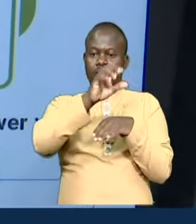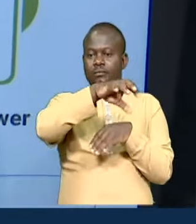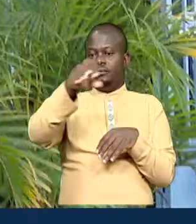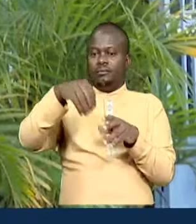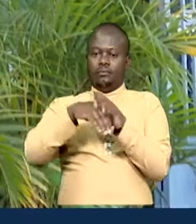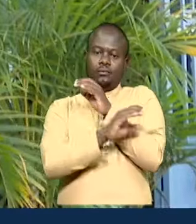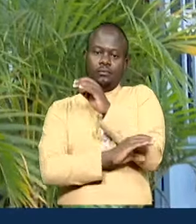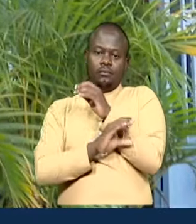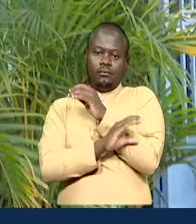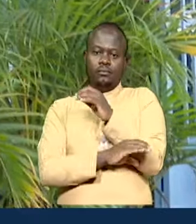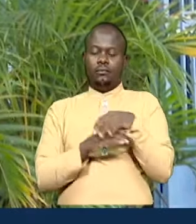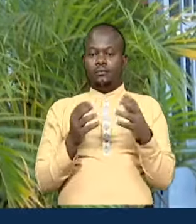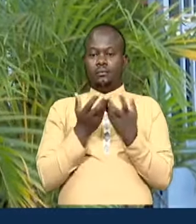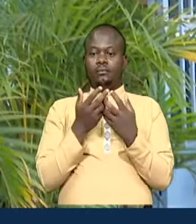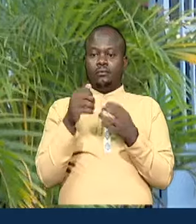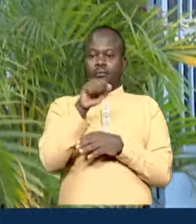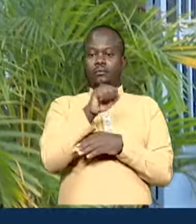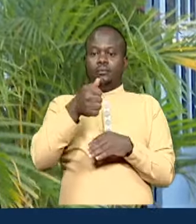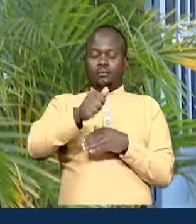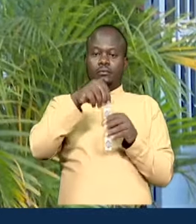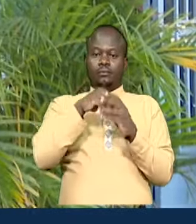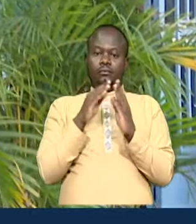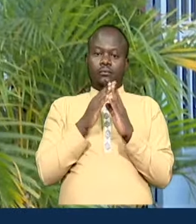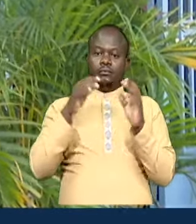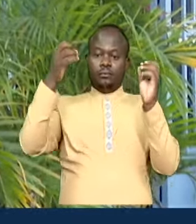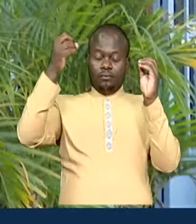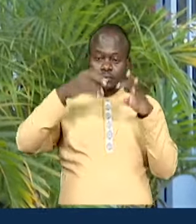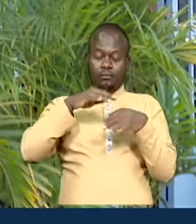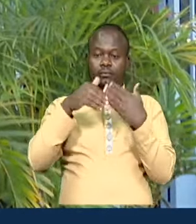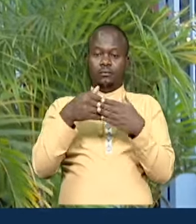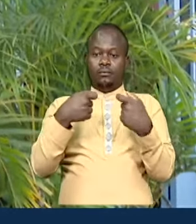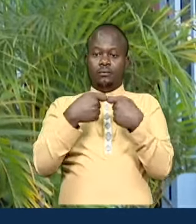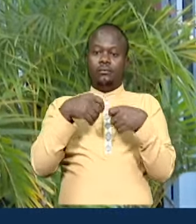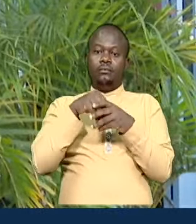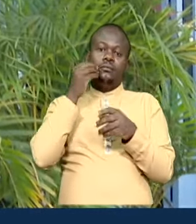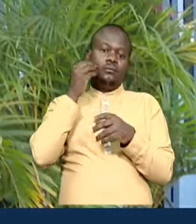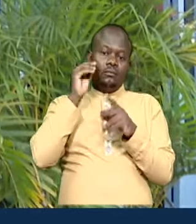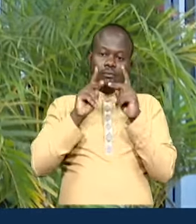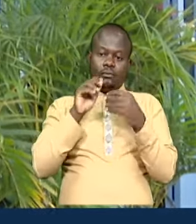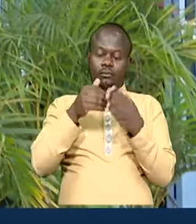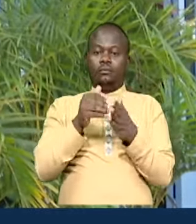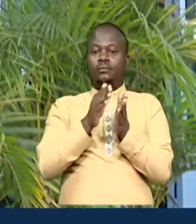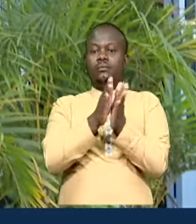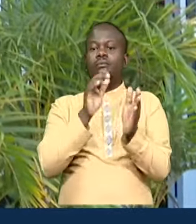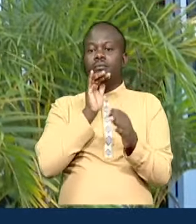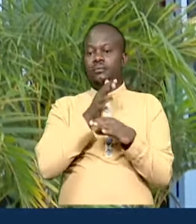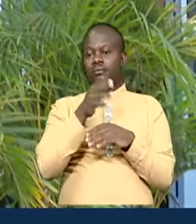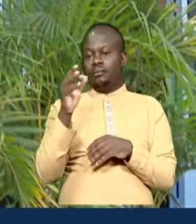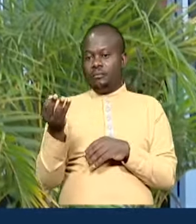gihugu. Ku bijyanye n'imodoka zo mu mujyi wa Kigali, amashargeri menshi ari mu mago y'abantu, ari public ntarenza